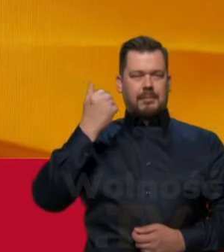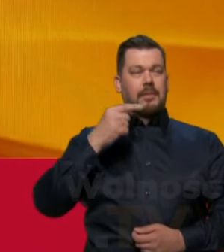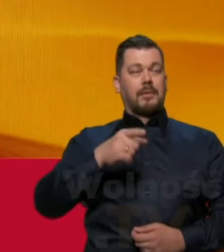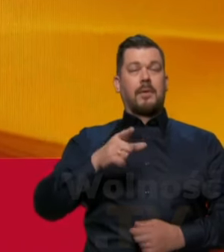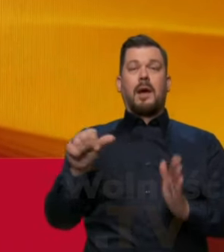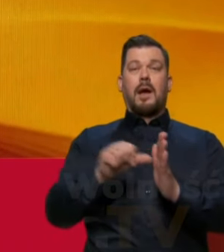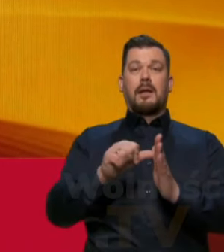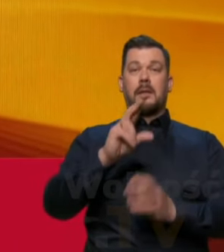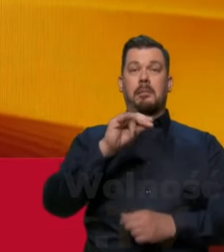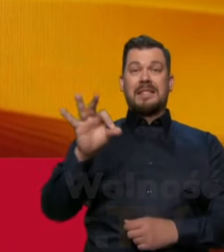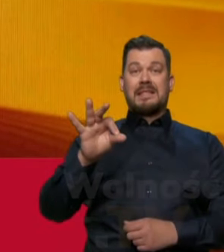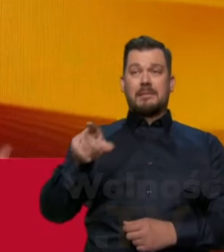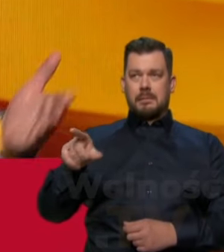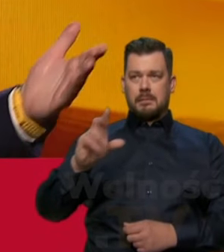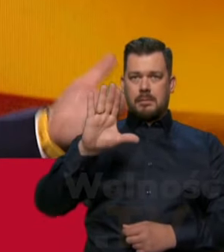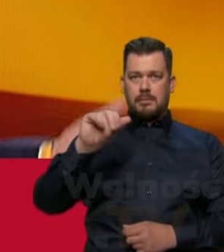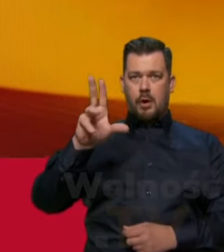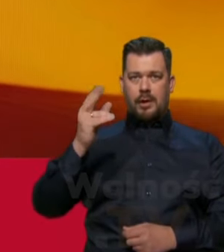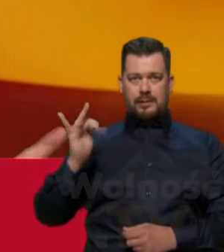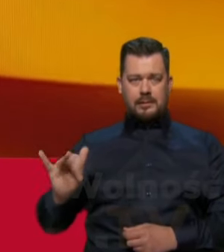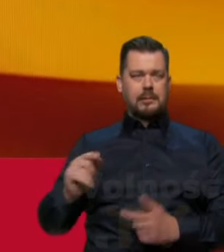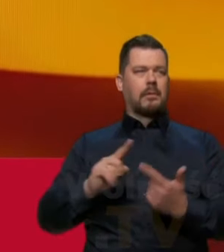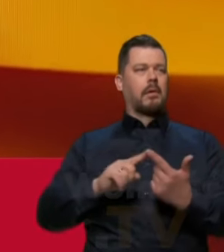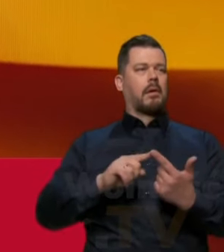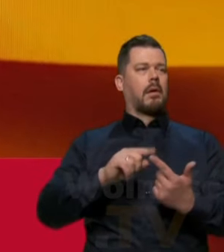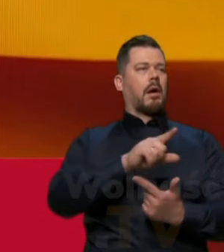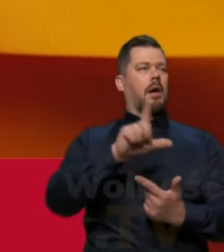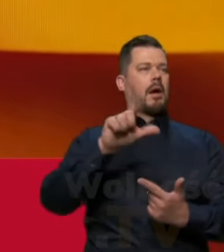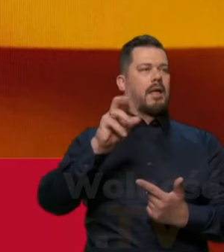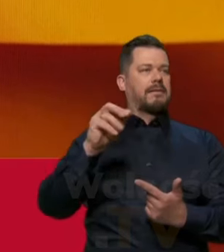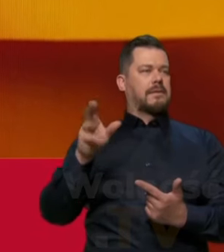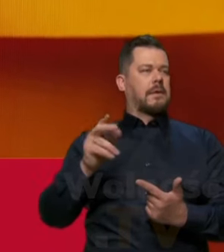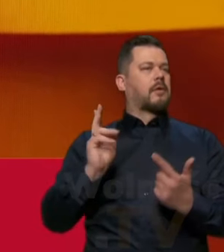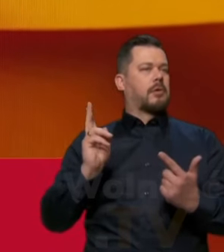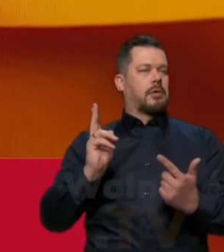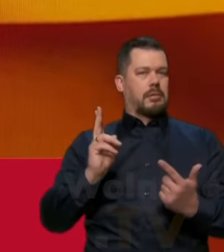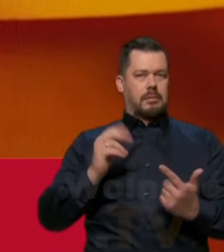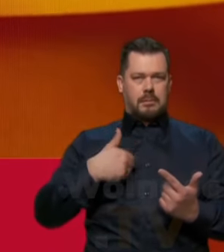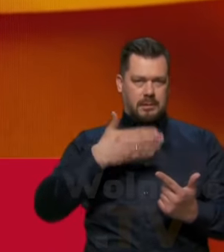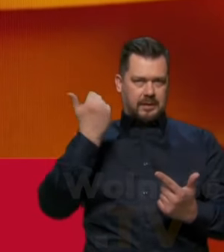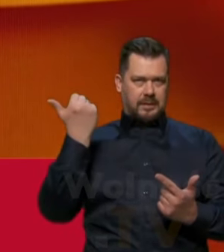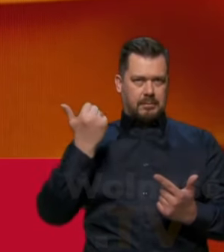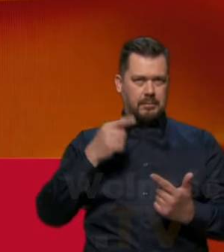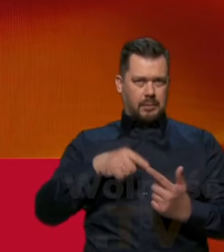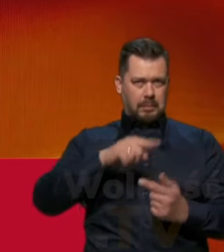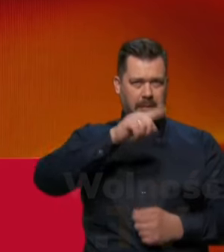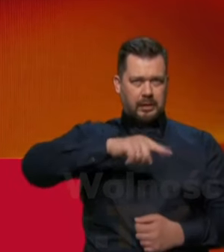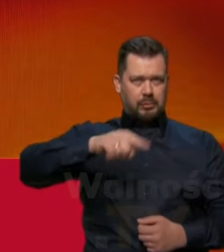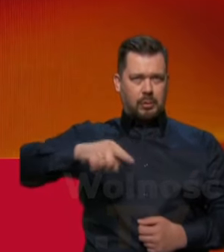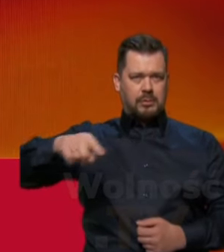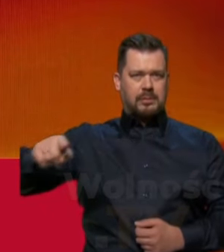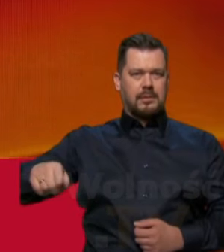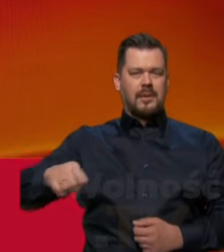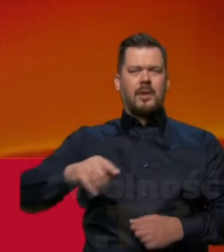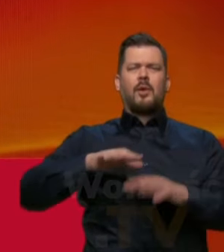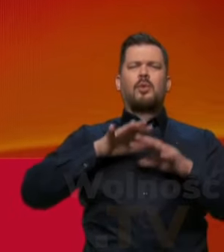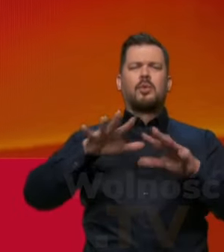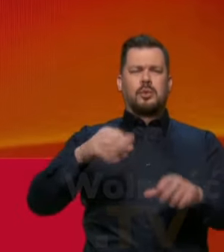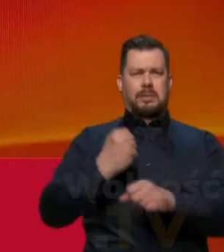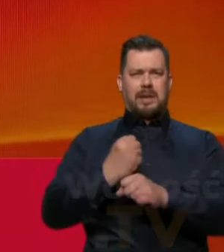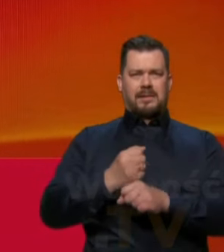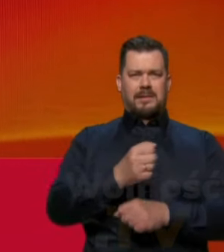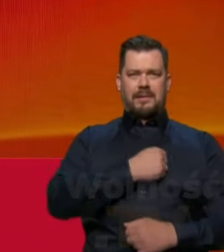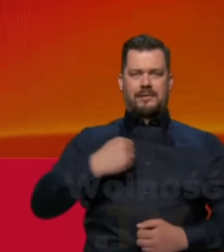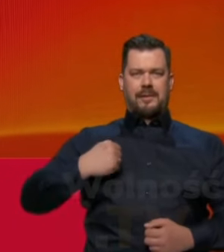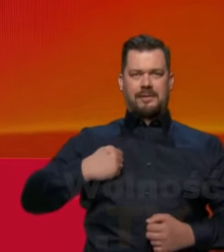kandydatem PiS-u będzie pan Bocheński, kto będzie kandydatem czy kandydatką Lewicy. Przecież to się okaże dopiero za wiele, wiele miesięcy. My mamy tyle do zrobienia w tej chwili w